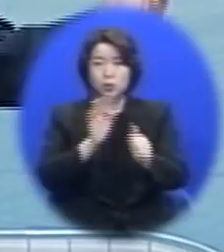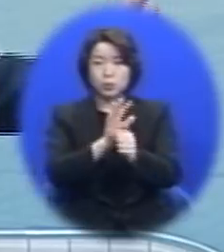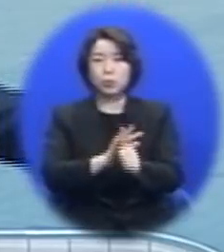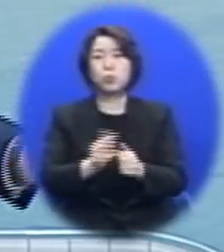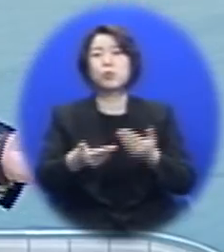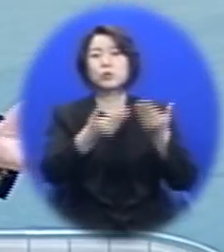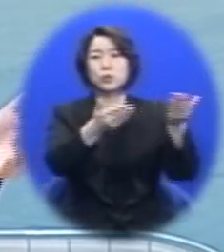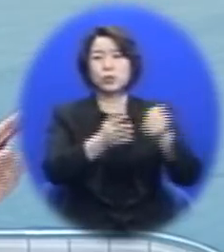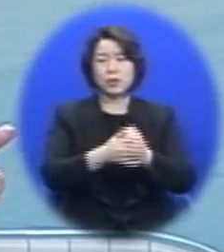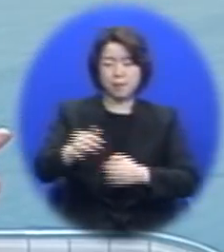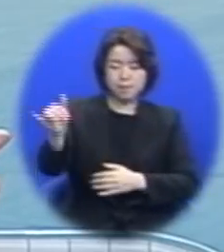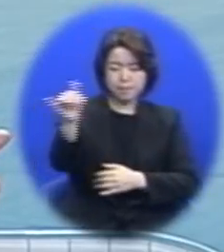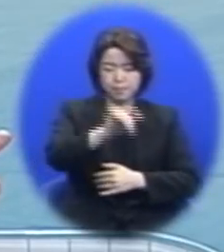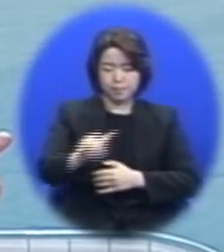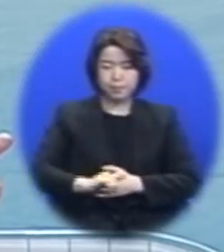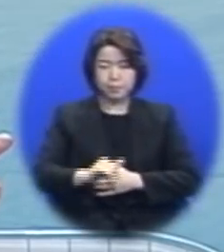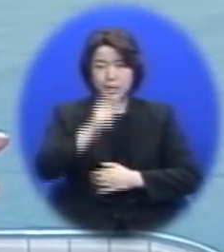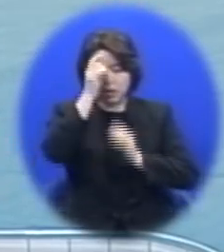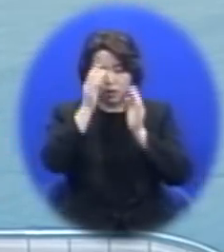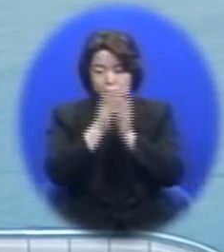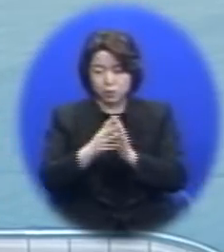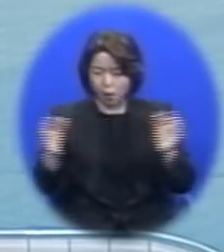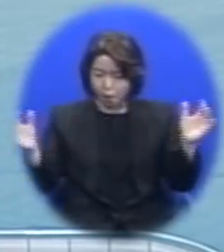전국적인 기도 연합운동이 일어나야 합니다.